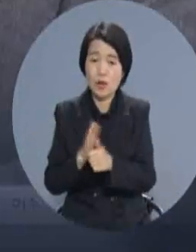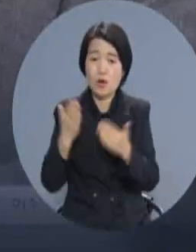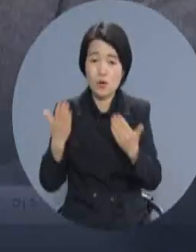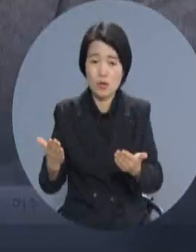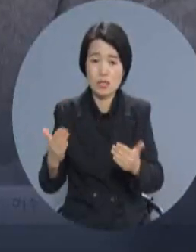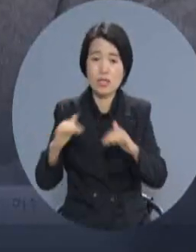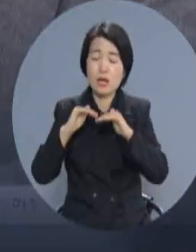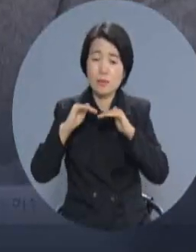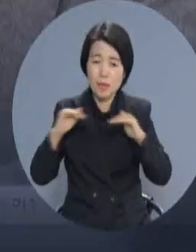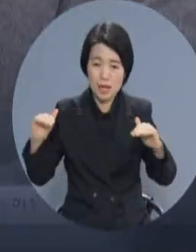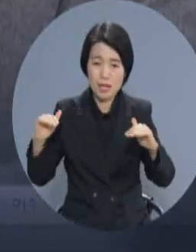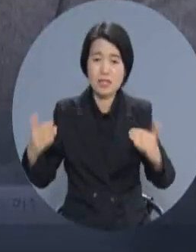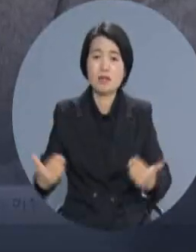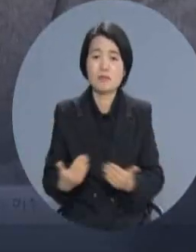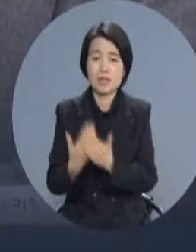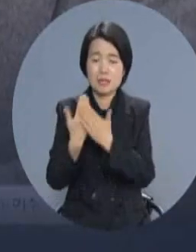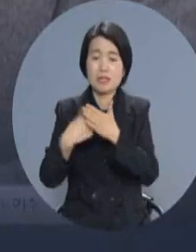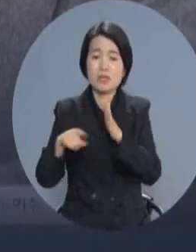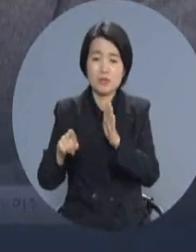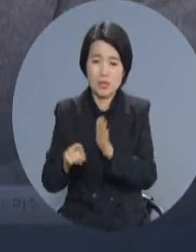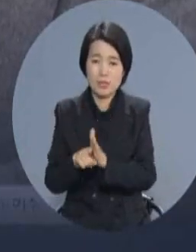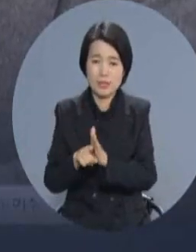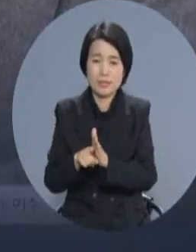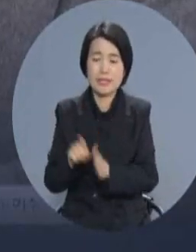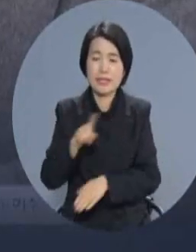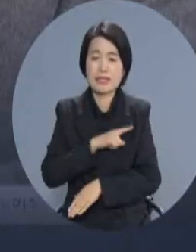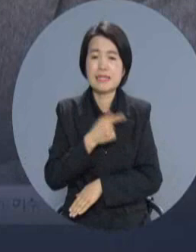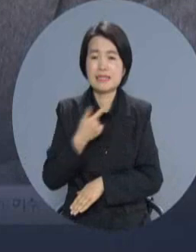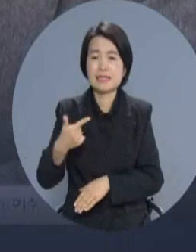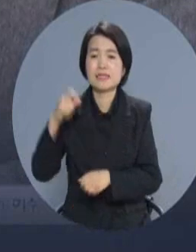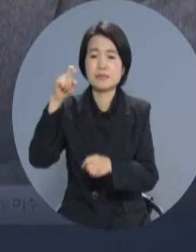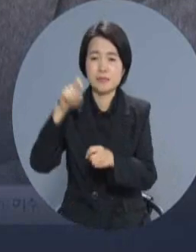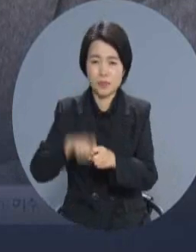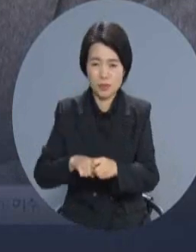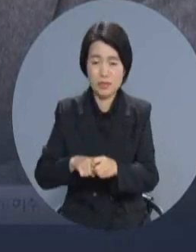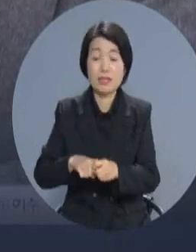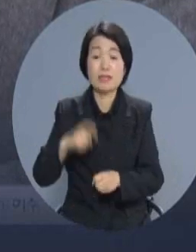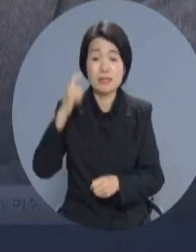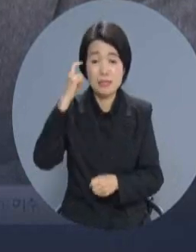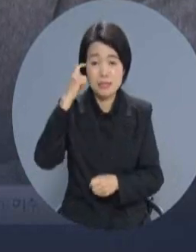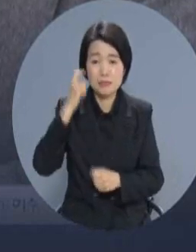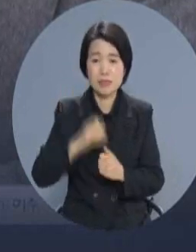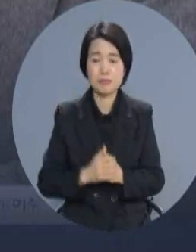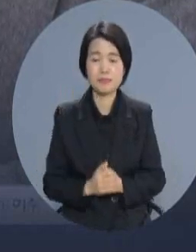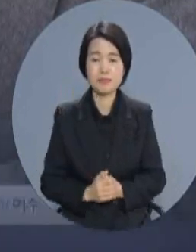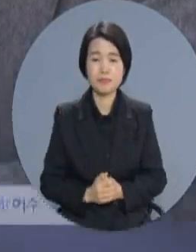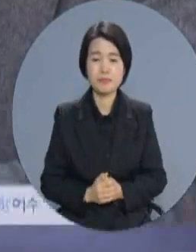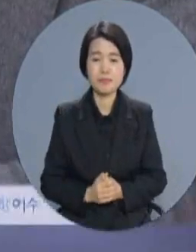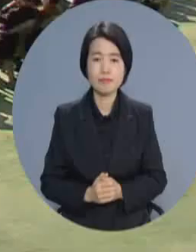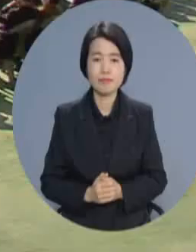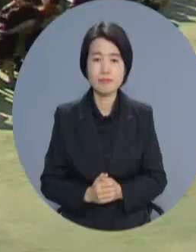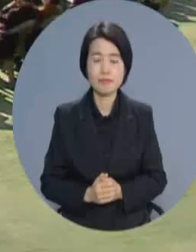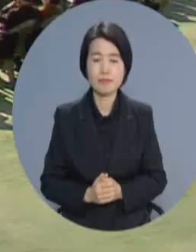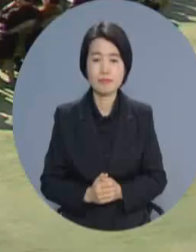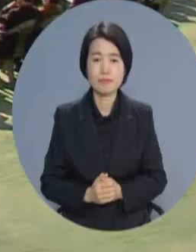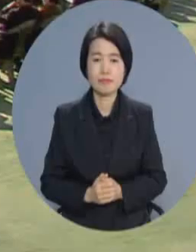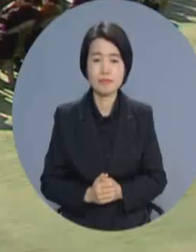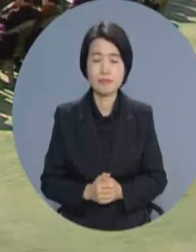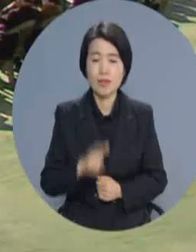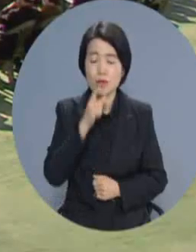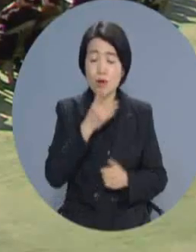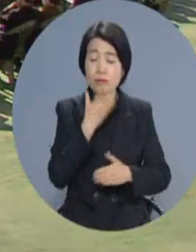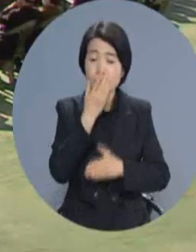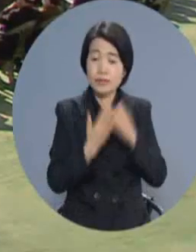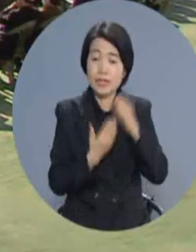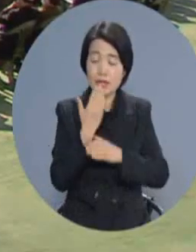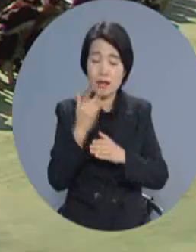못 사는 지역, 약자, 소외된 지역을 배제하고 이렇게 해서 균형 발전을 이루는 것이 가장 큰 목적이라고 생각합니다.